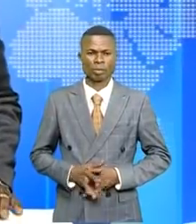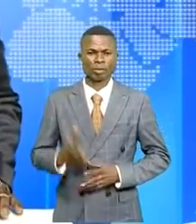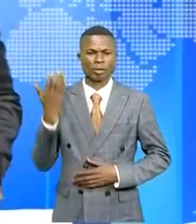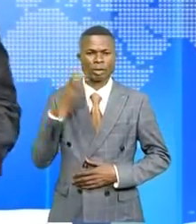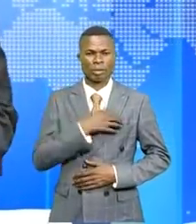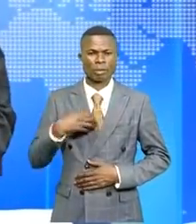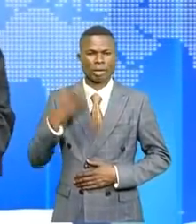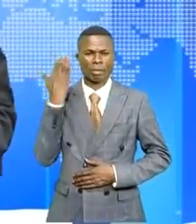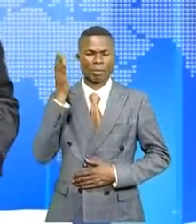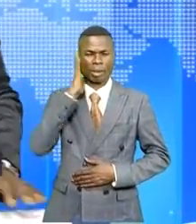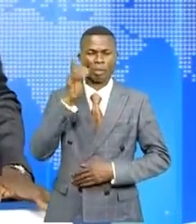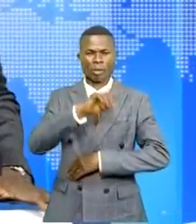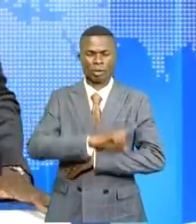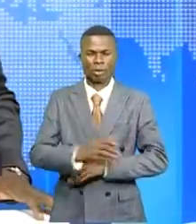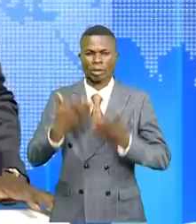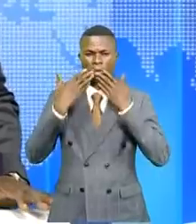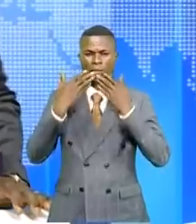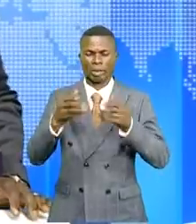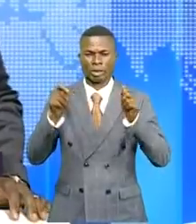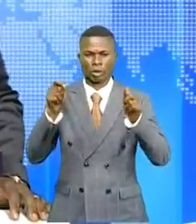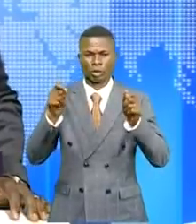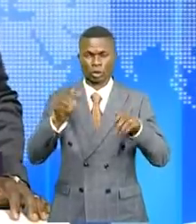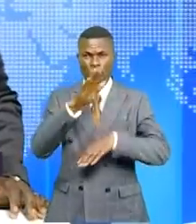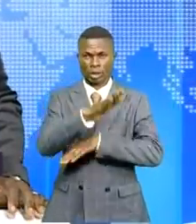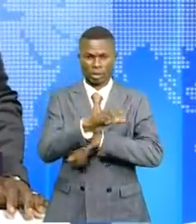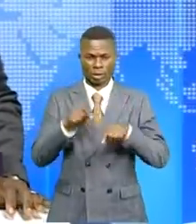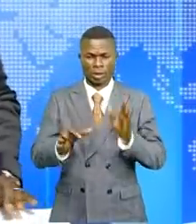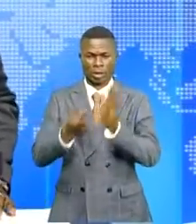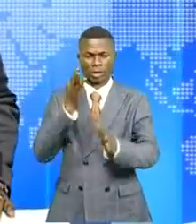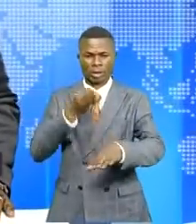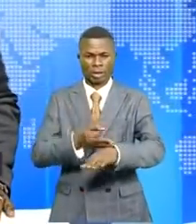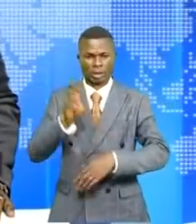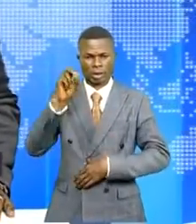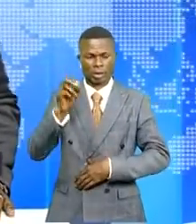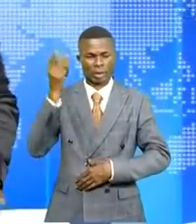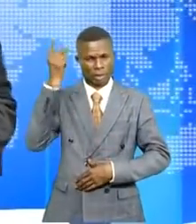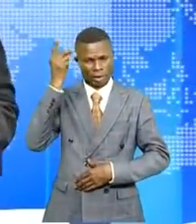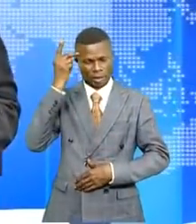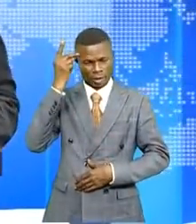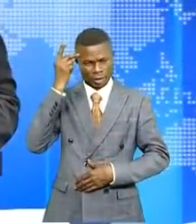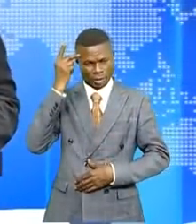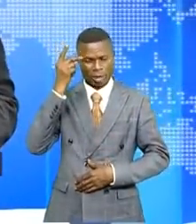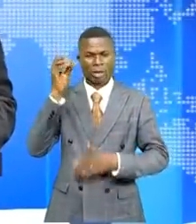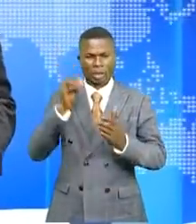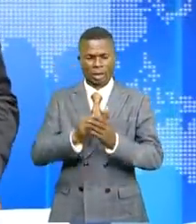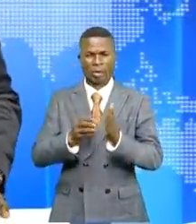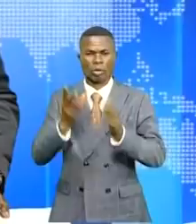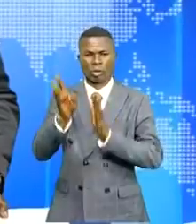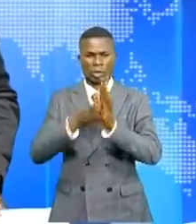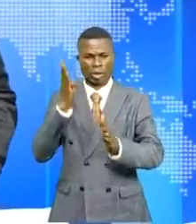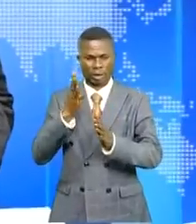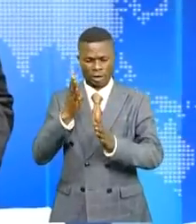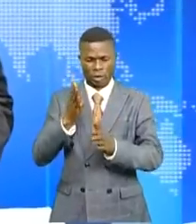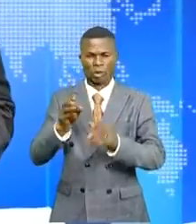Mesdames et messieurs, bonjour et bienvenue à cette grande édition de la mi-journée. Il est 13h30 à Kinshasa et 1h de plus à Goma, dans l'est de